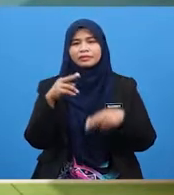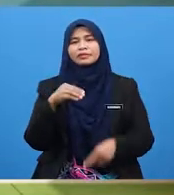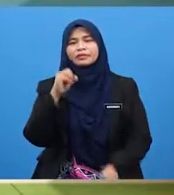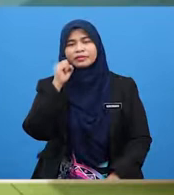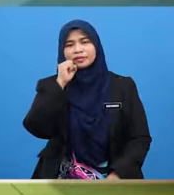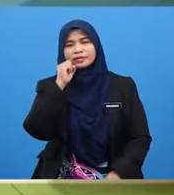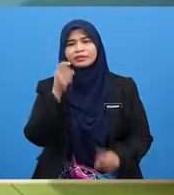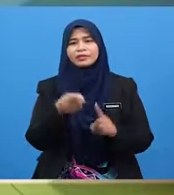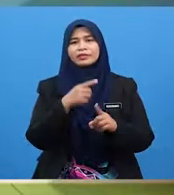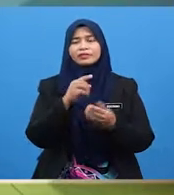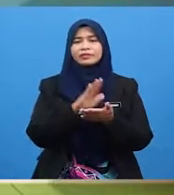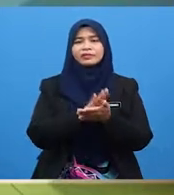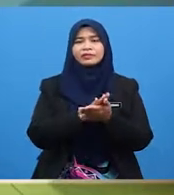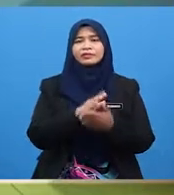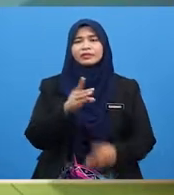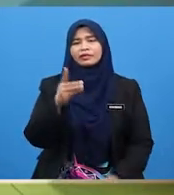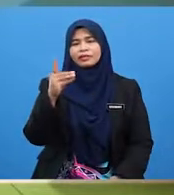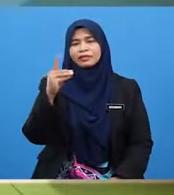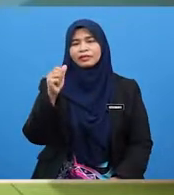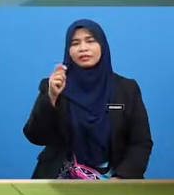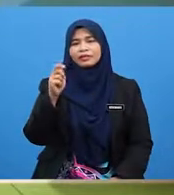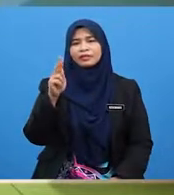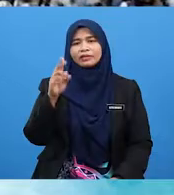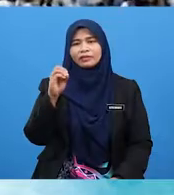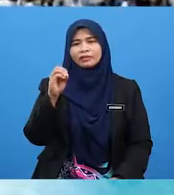dari SMK Taman Datuk Harun, Petaling Jaya.